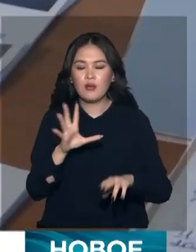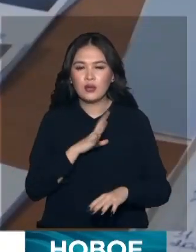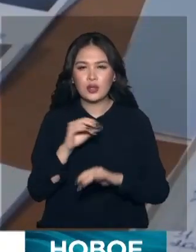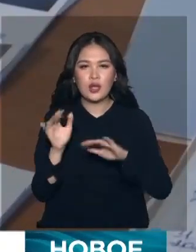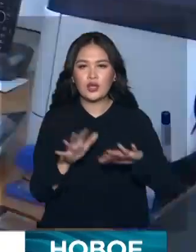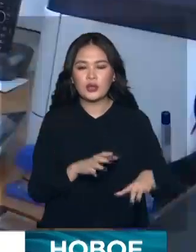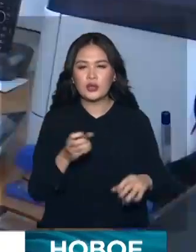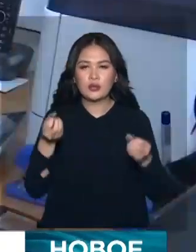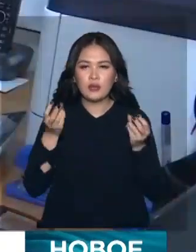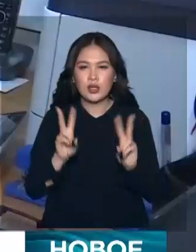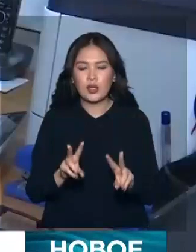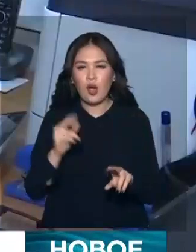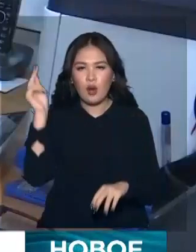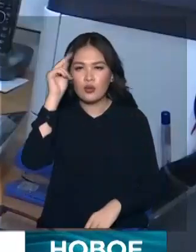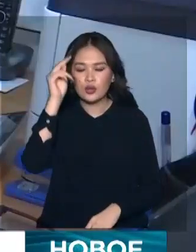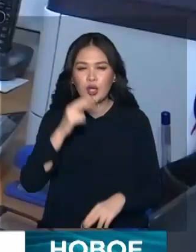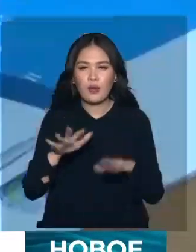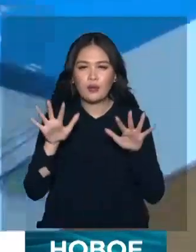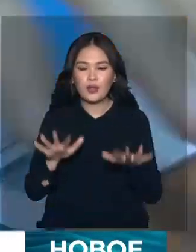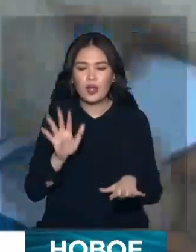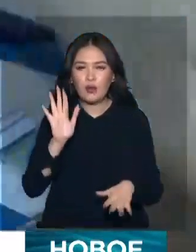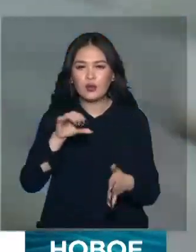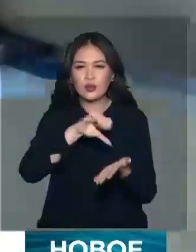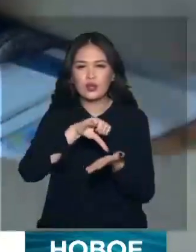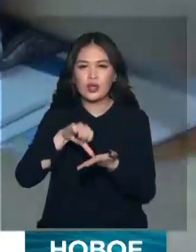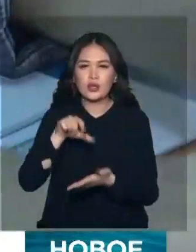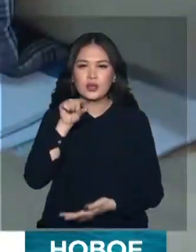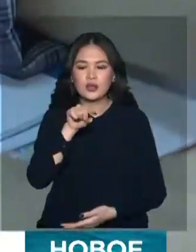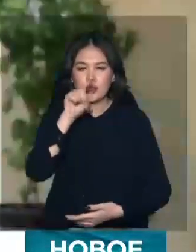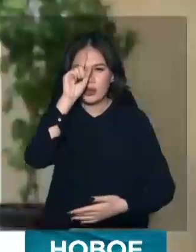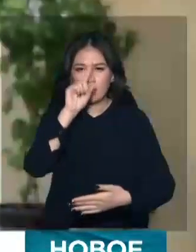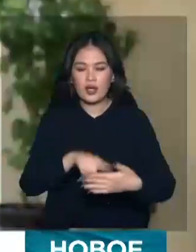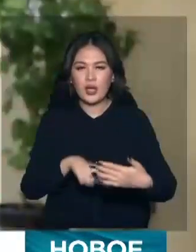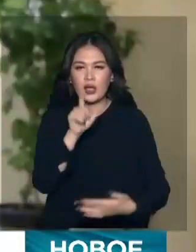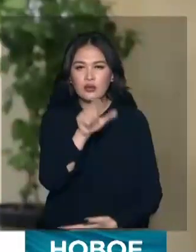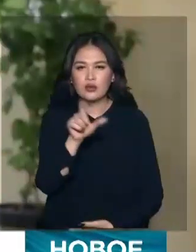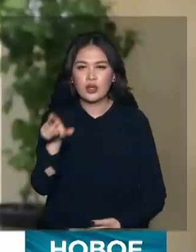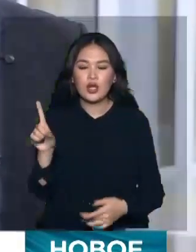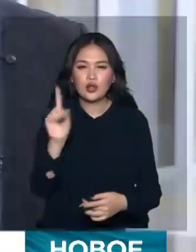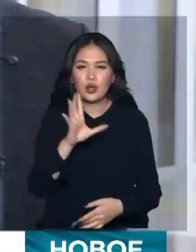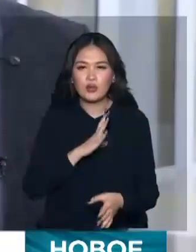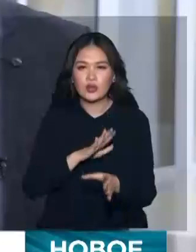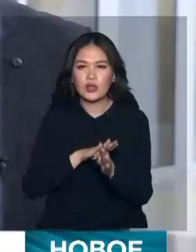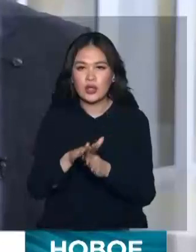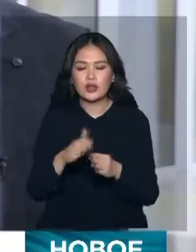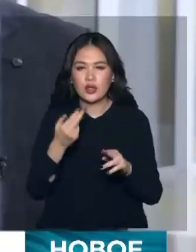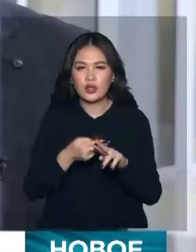спецобучение. От каждого кандидата на местах будут принимать участие более 1000 доверенных лиц. В целом такая ситуация на